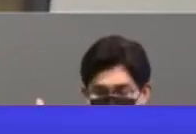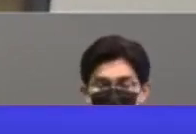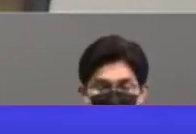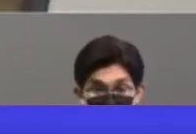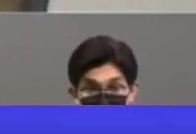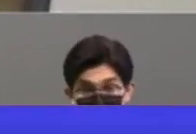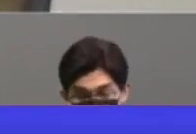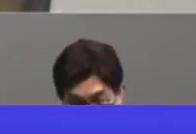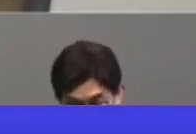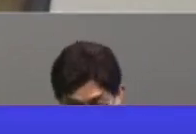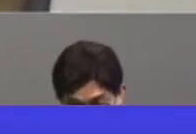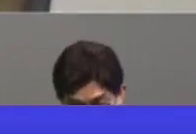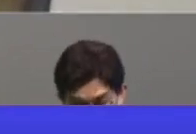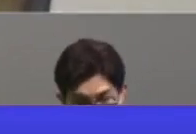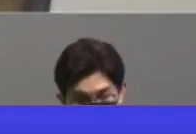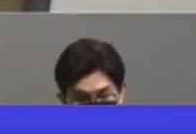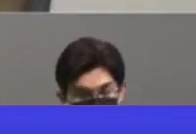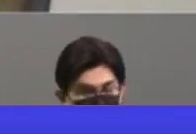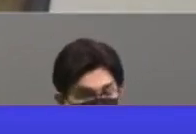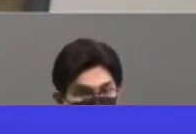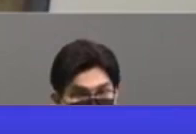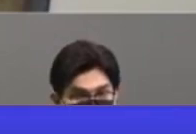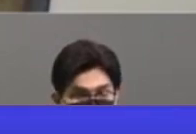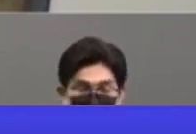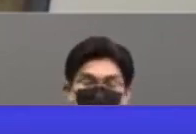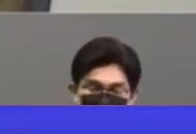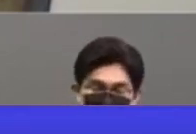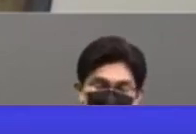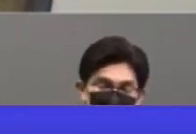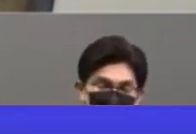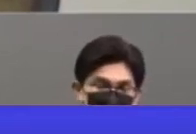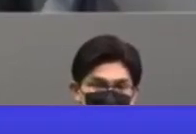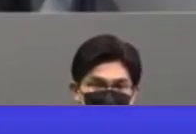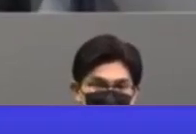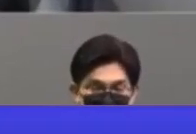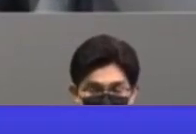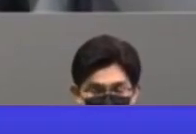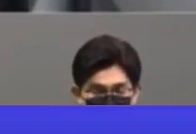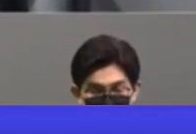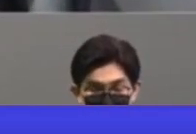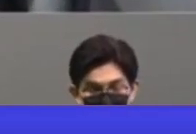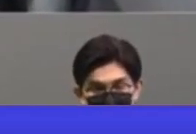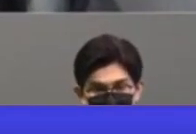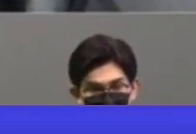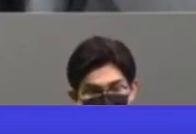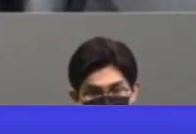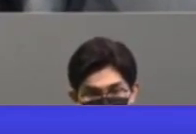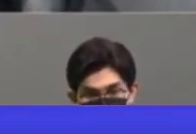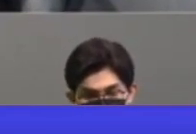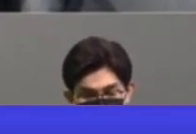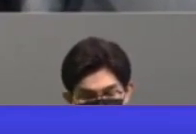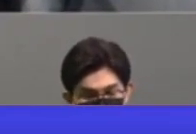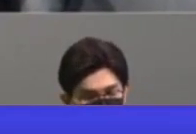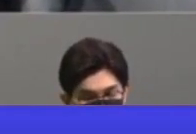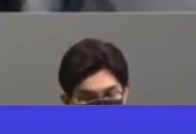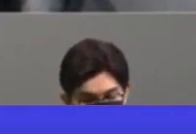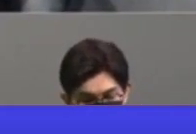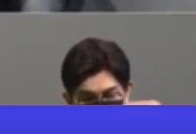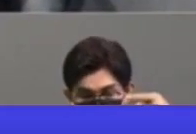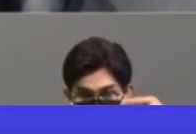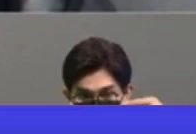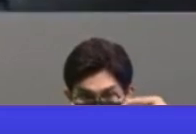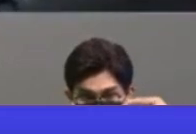การกระทำให้บุคคลสูญหายโดยการบังคับหรือไม่สมัครใจและญาติมีกรอบทางกฎหมายในการเรียกร้องเยียวยาทางกฎหมายรวม